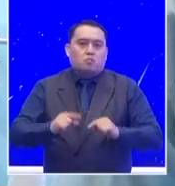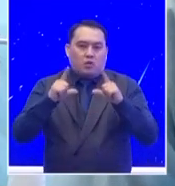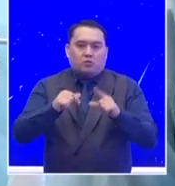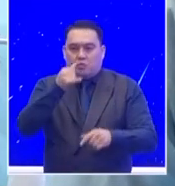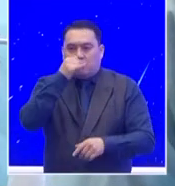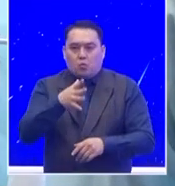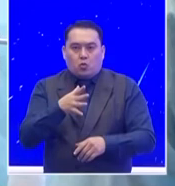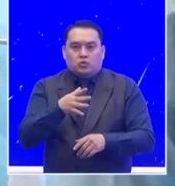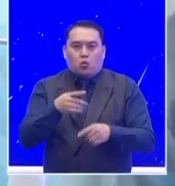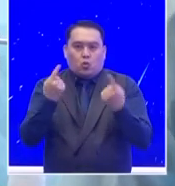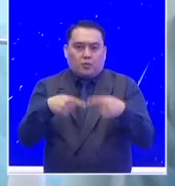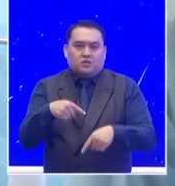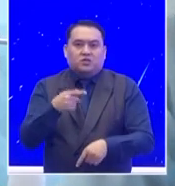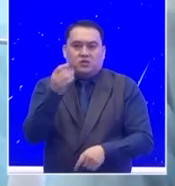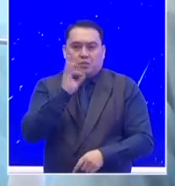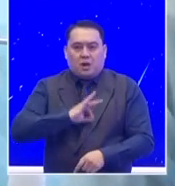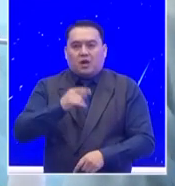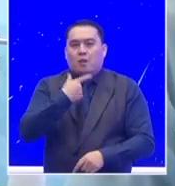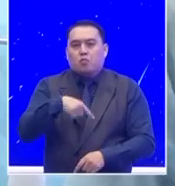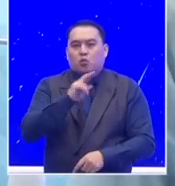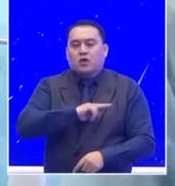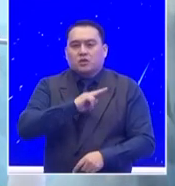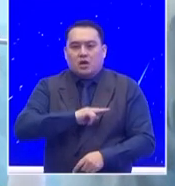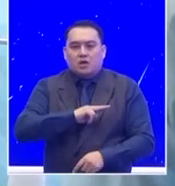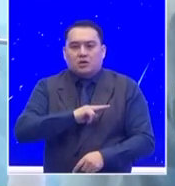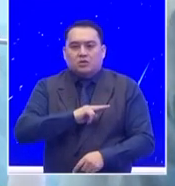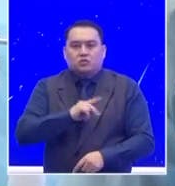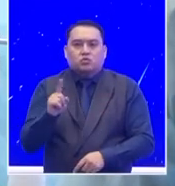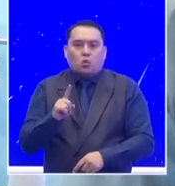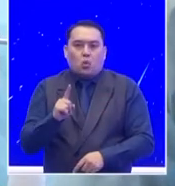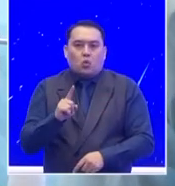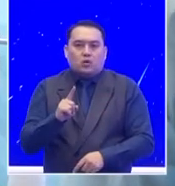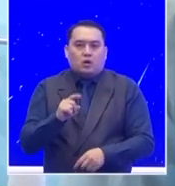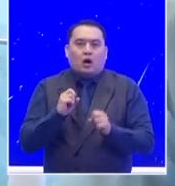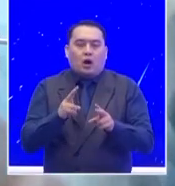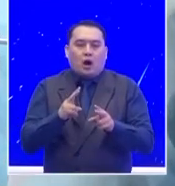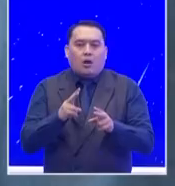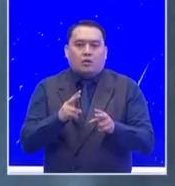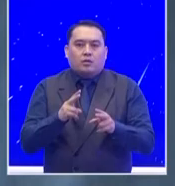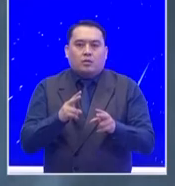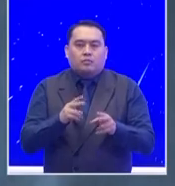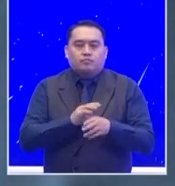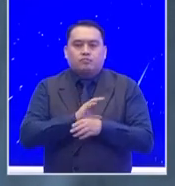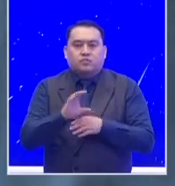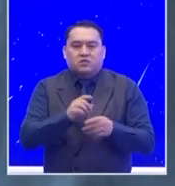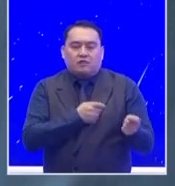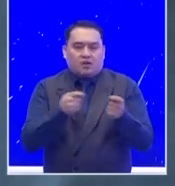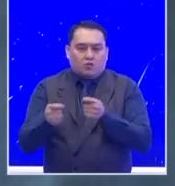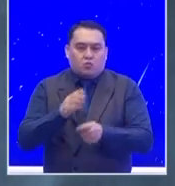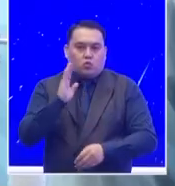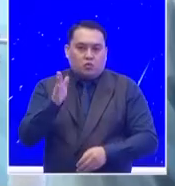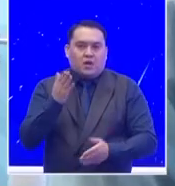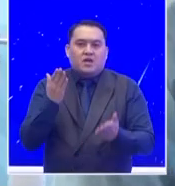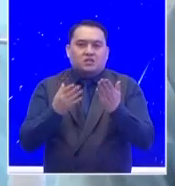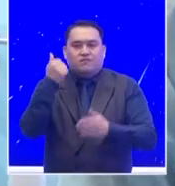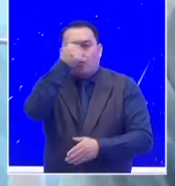можем в убыток себе работать. Поэтому мы, смотря на сырье, как оно пришло, так и будем поставлять. Если в